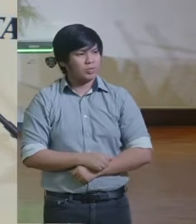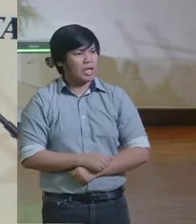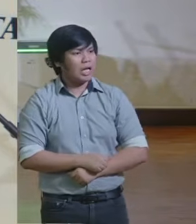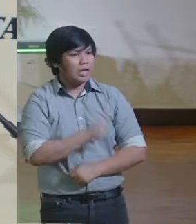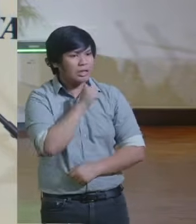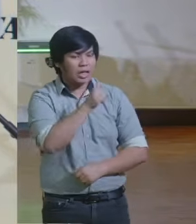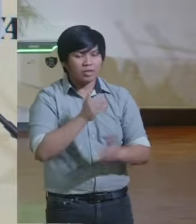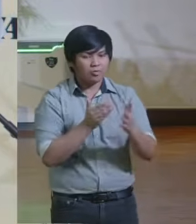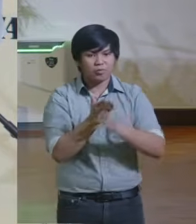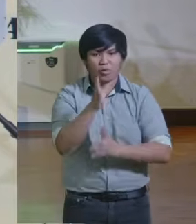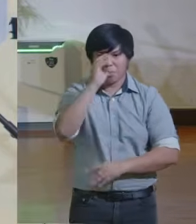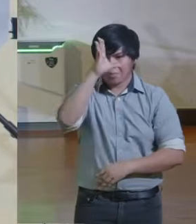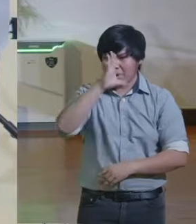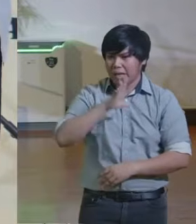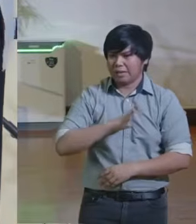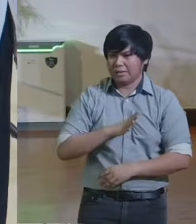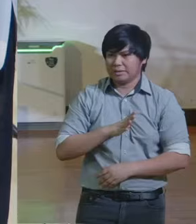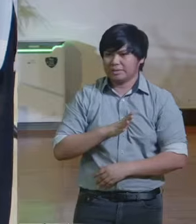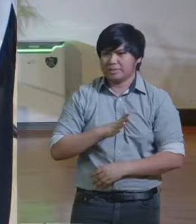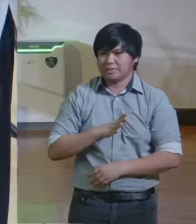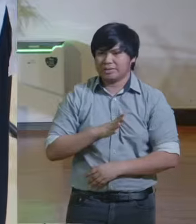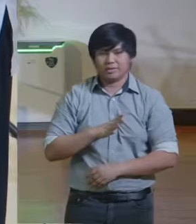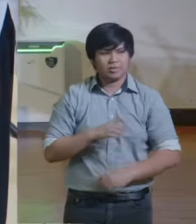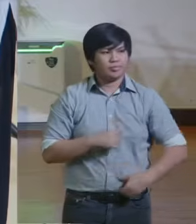through man. Singular.